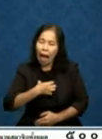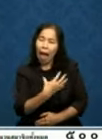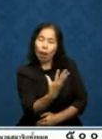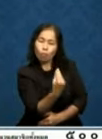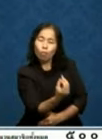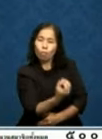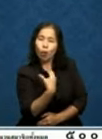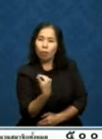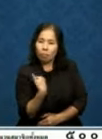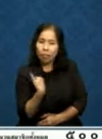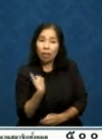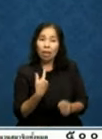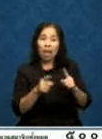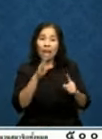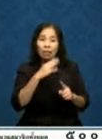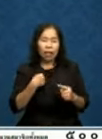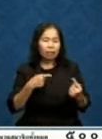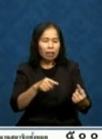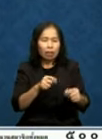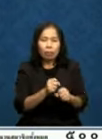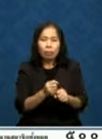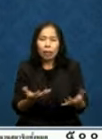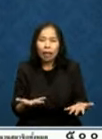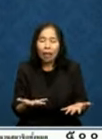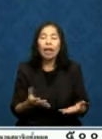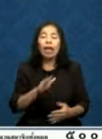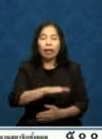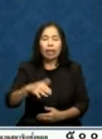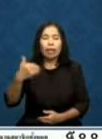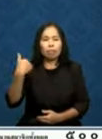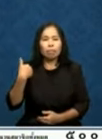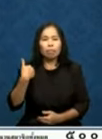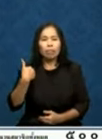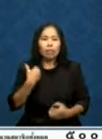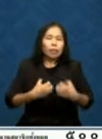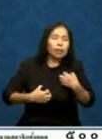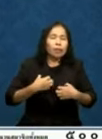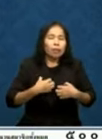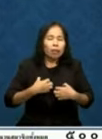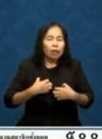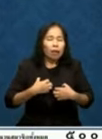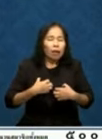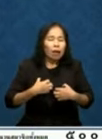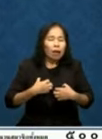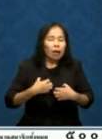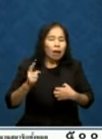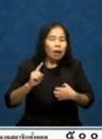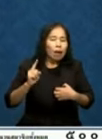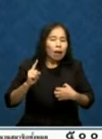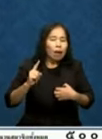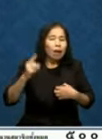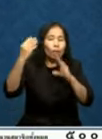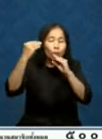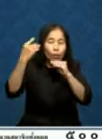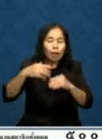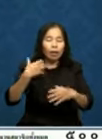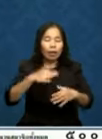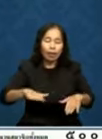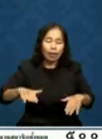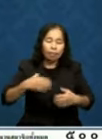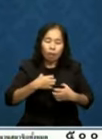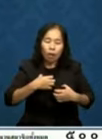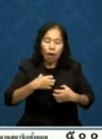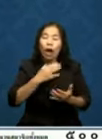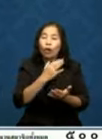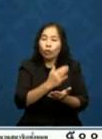ที่มีคนเถียงว่าแล้วถ้าเด็กเล็กจะทำอย่างไรใช่ไหมคะเด็กเล็กเราก็มีวิธีในการที่จะหยุดความไม่น่ารักได้อีกเช่นเดียวกันเรามีวิธีการใน